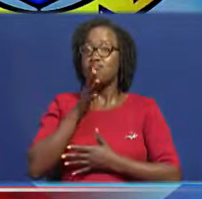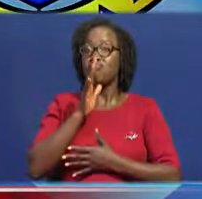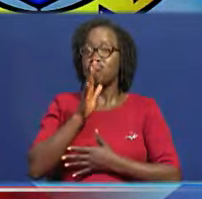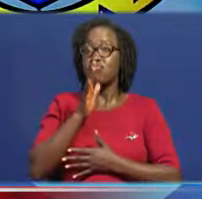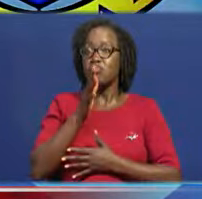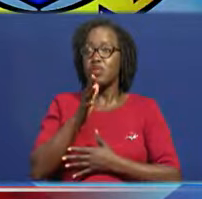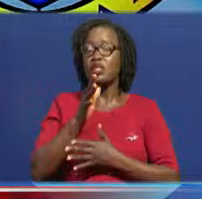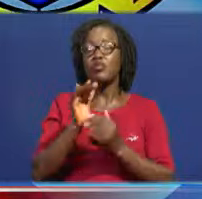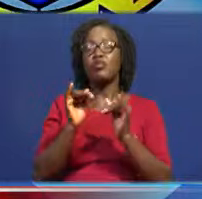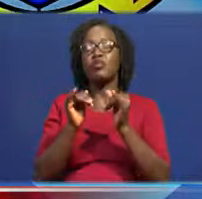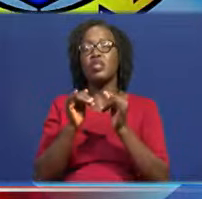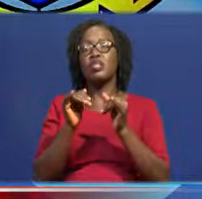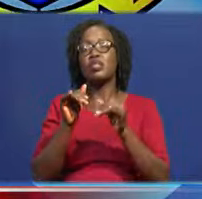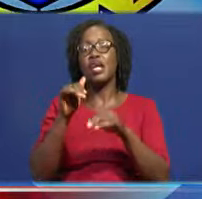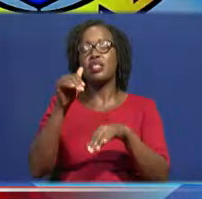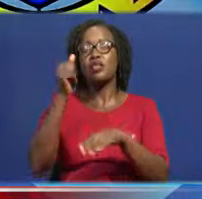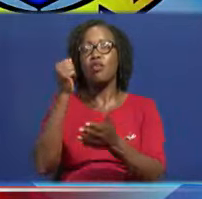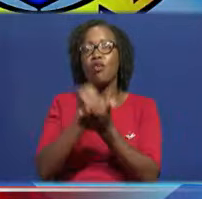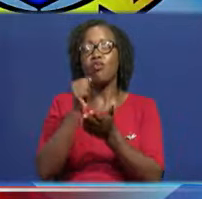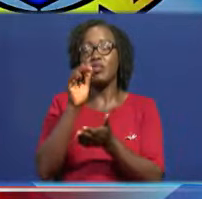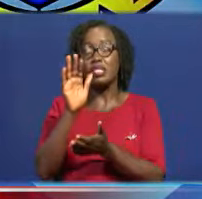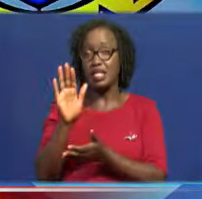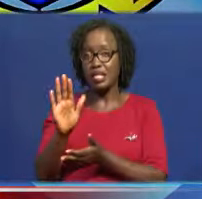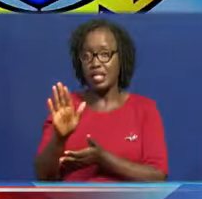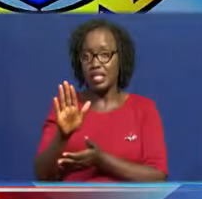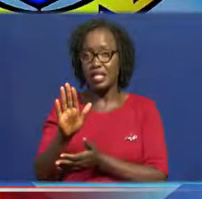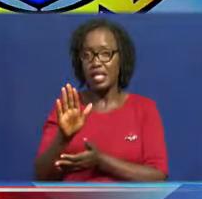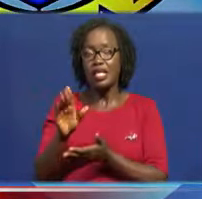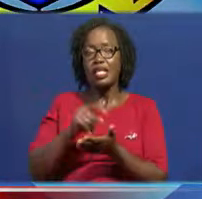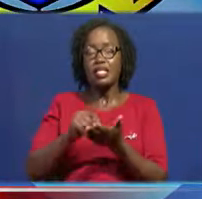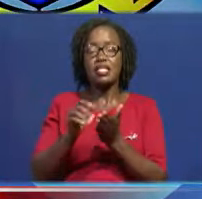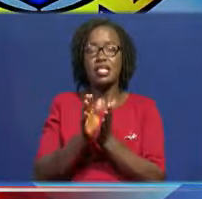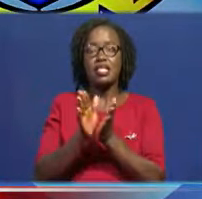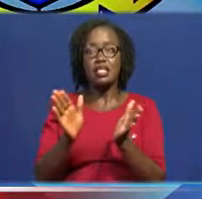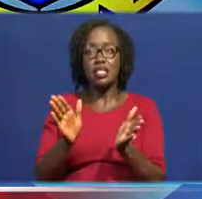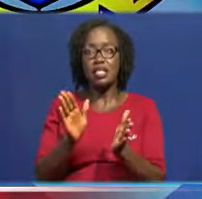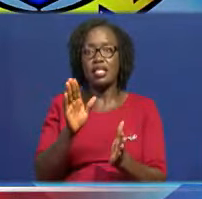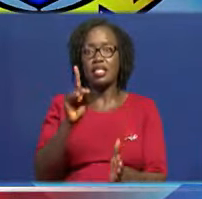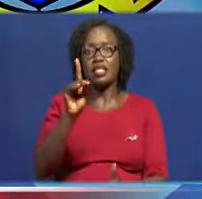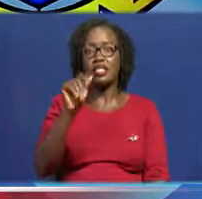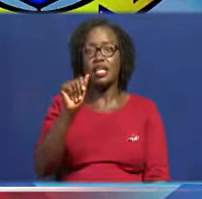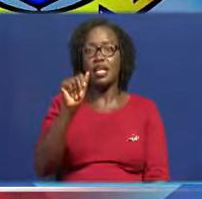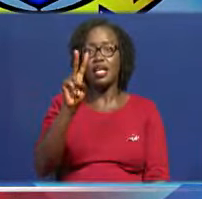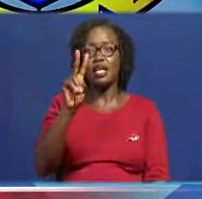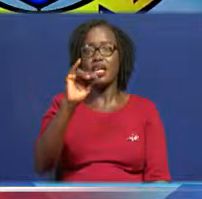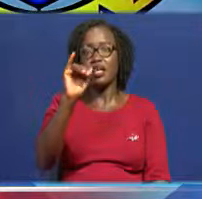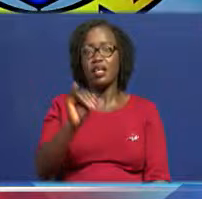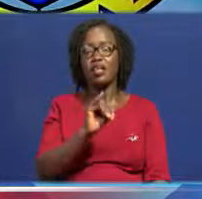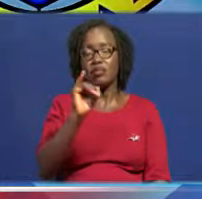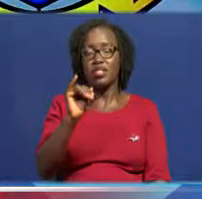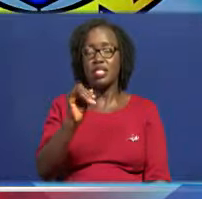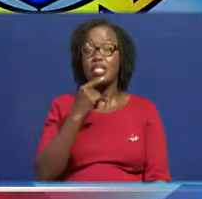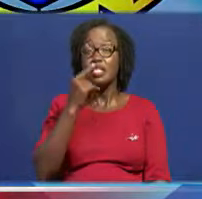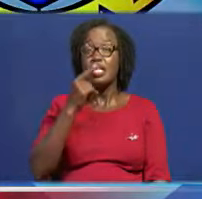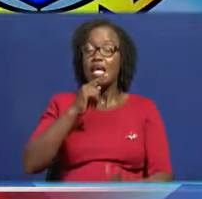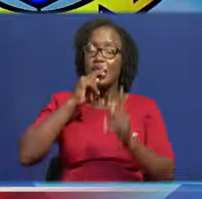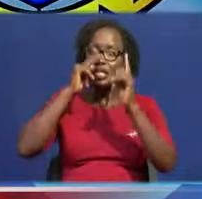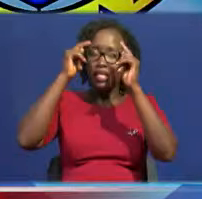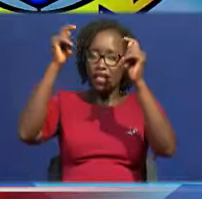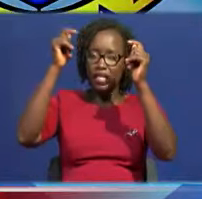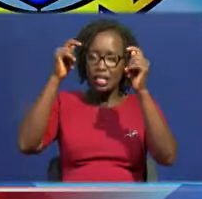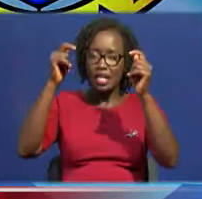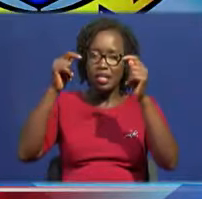chama hicho cha KMPDU, katibu mkuu wa chama hicho Davji Atella alisema mgomo huo